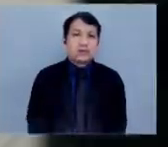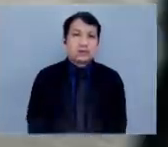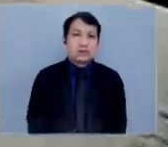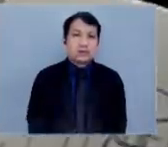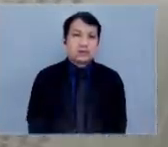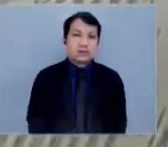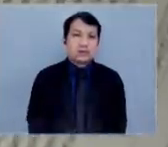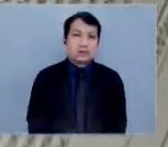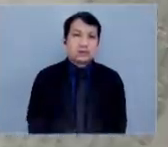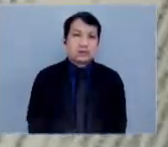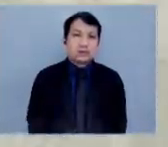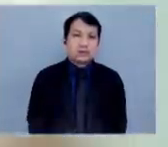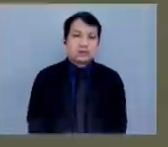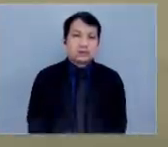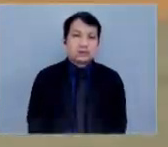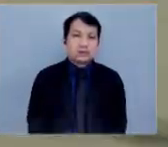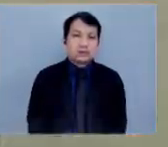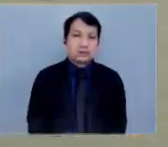ticket...